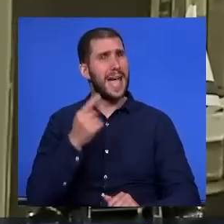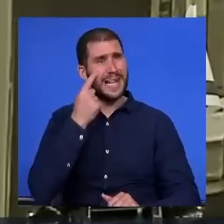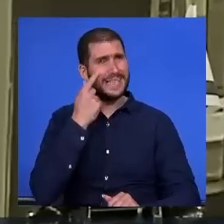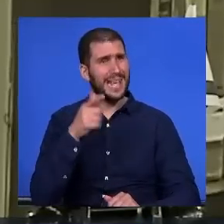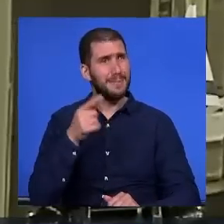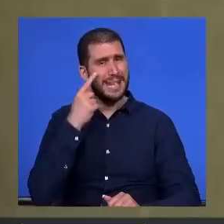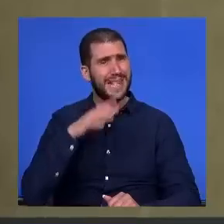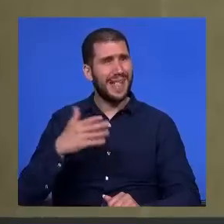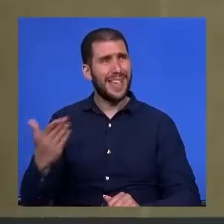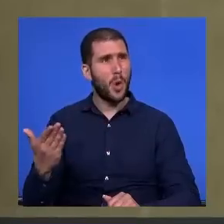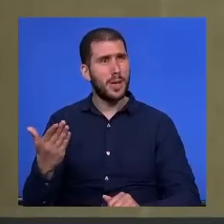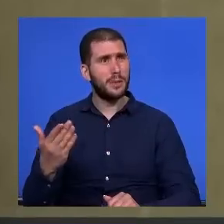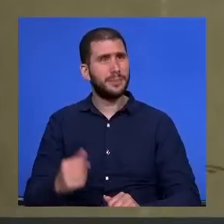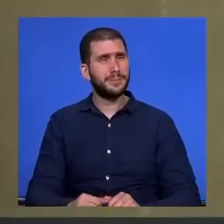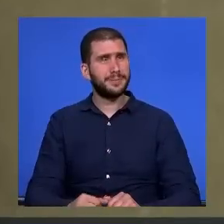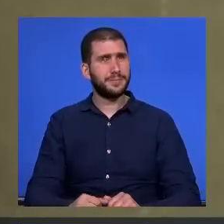באסיאתי קומנוע.